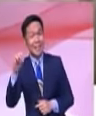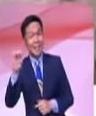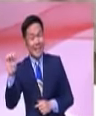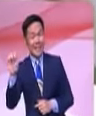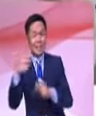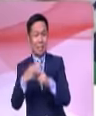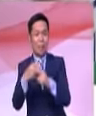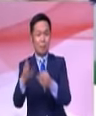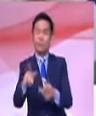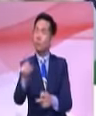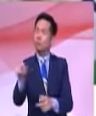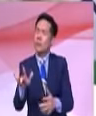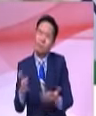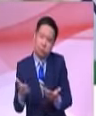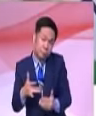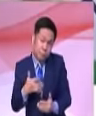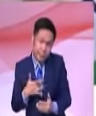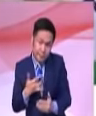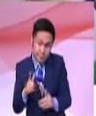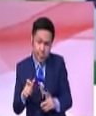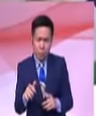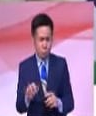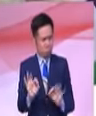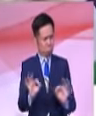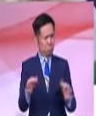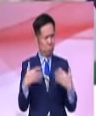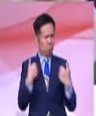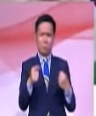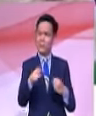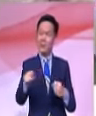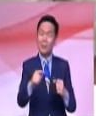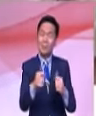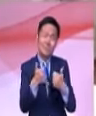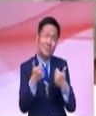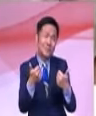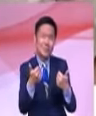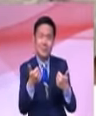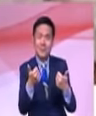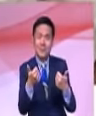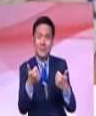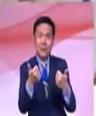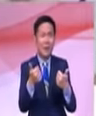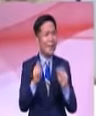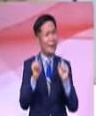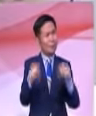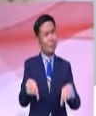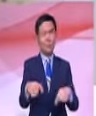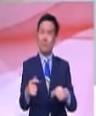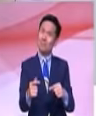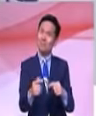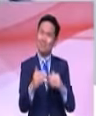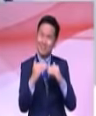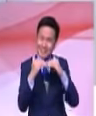selepas menerima suntikan? Oh, very good, very friendly. Tidak rasa macam-macam.